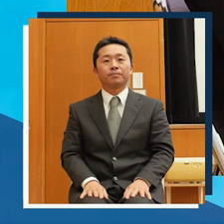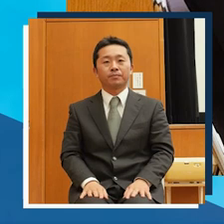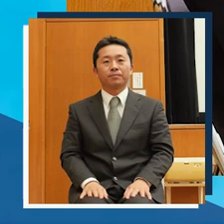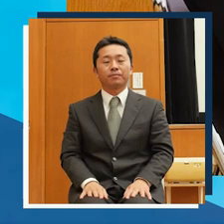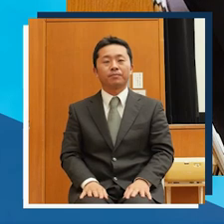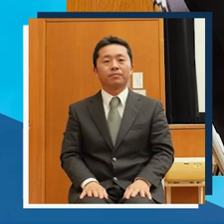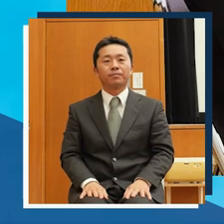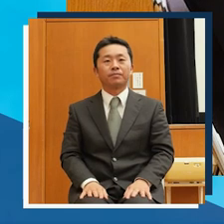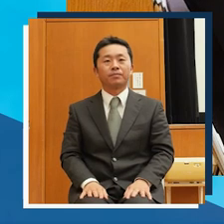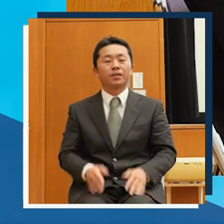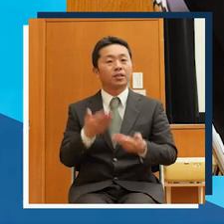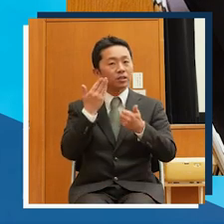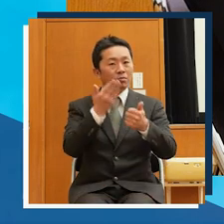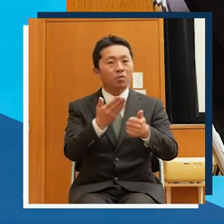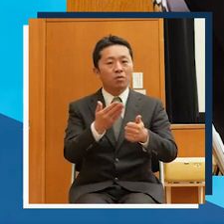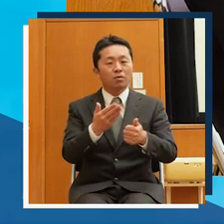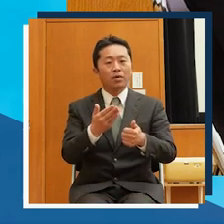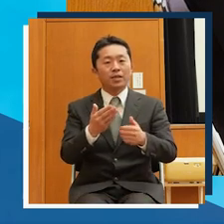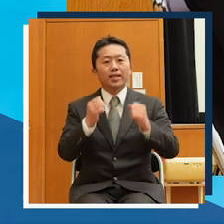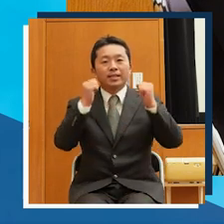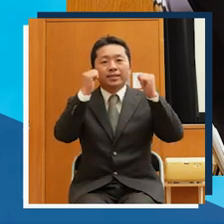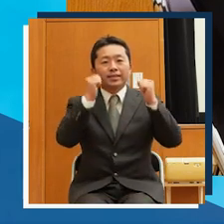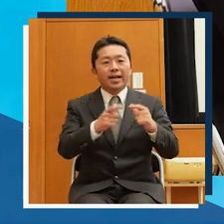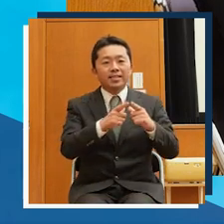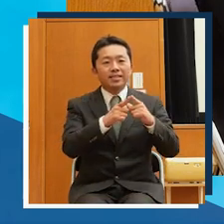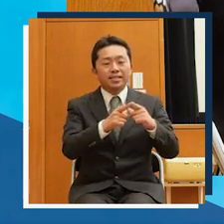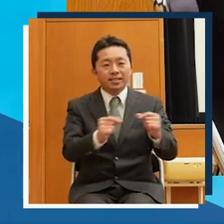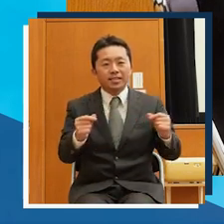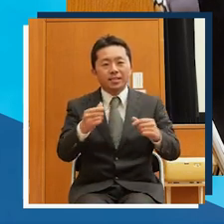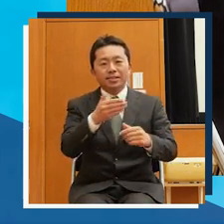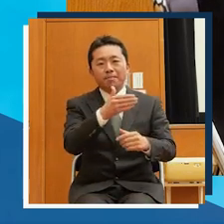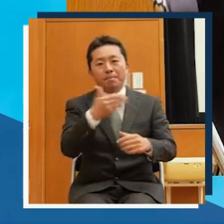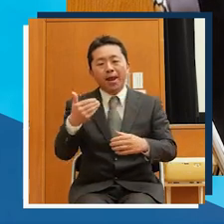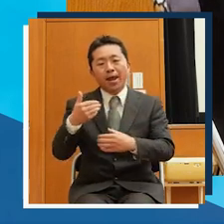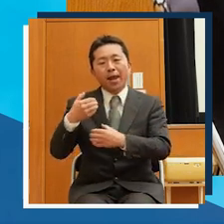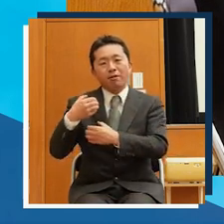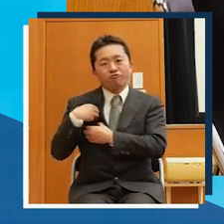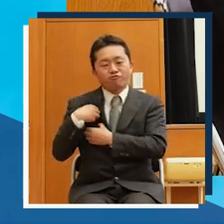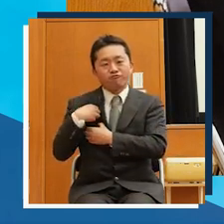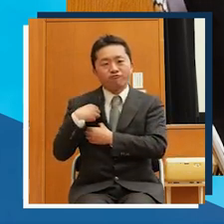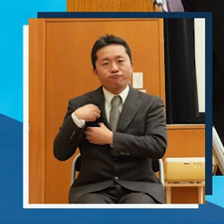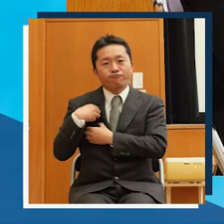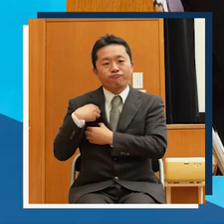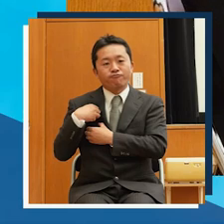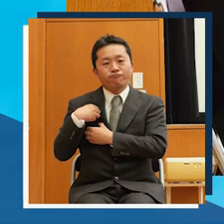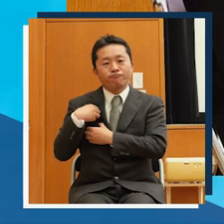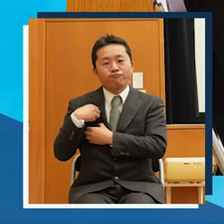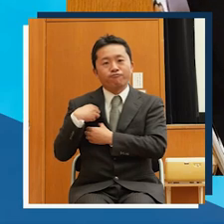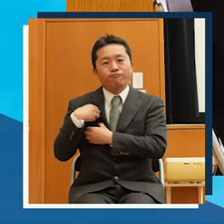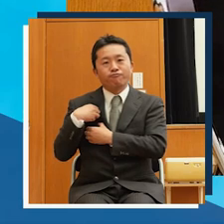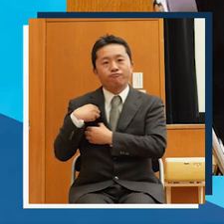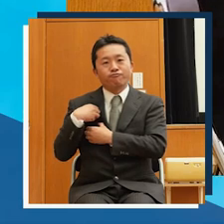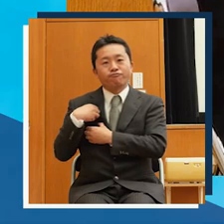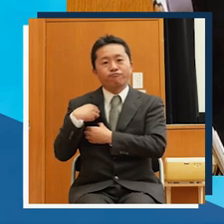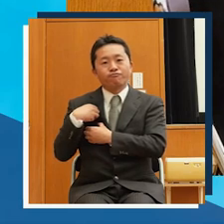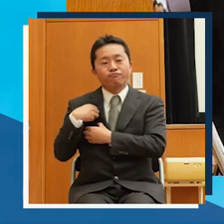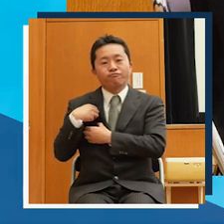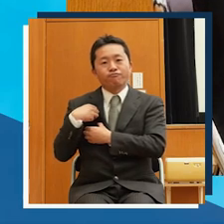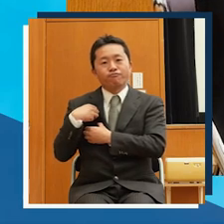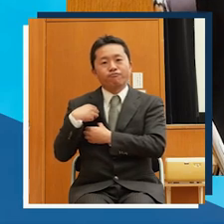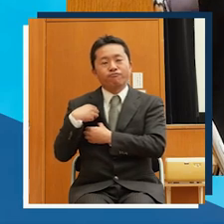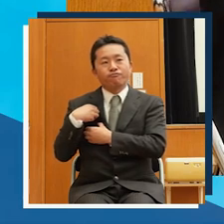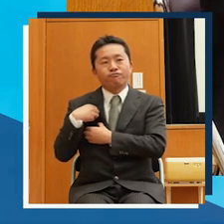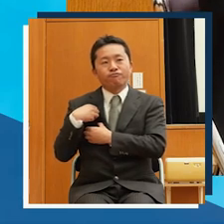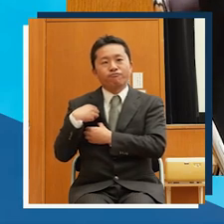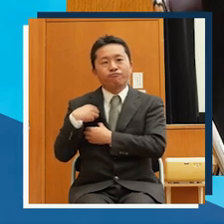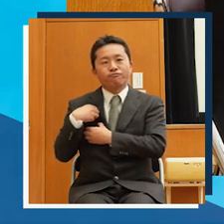おま在日米軍というのはま今日ですねこう在日米軍の話をしながらなんと1度も中国の話が出てきてないし北朝鮮の